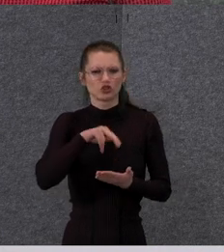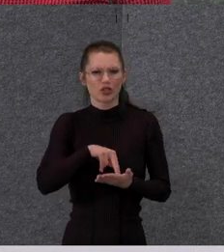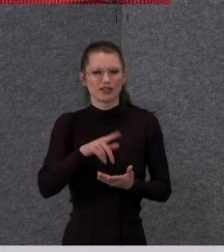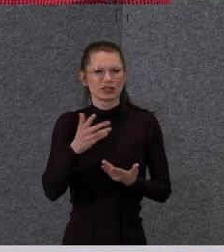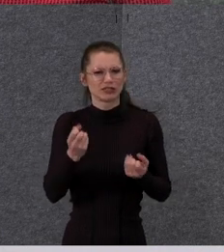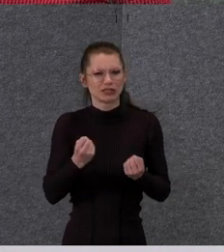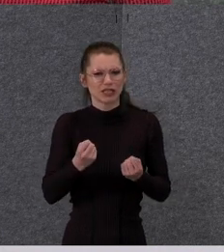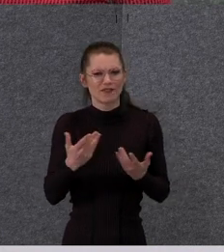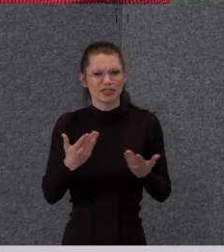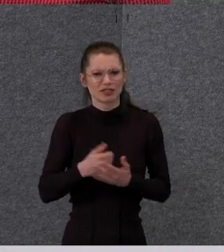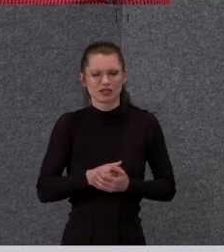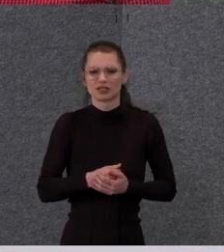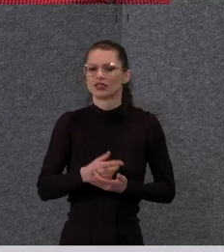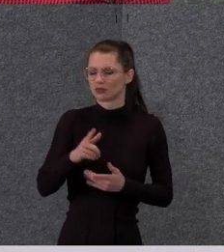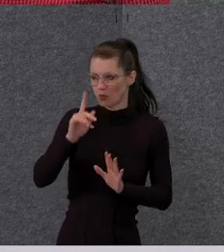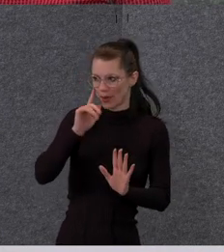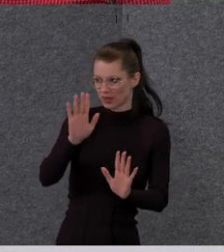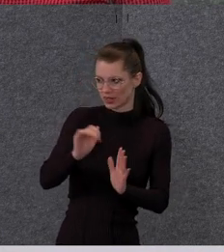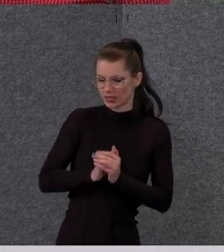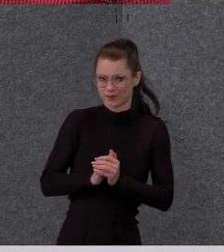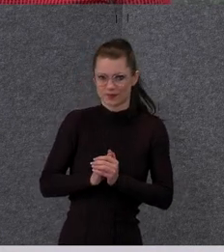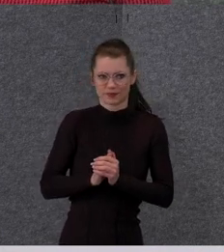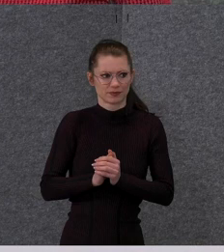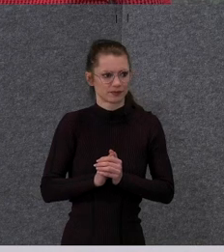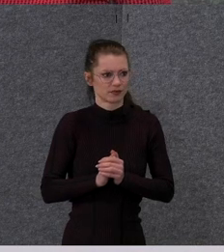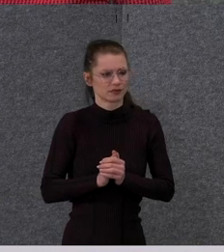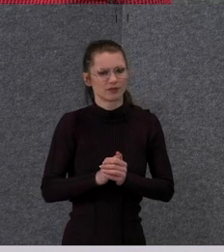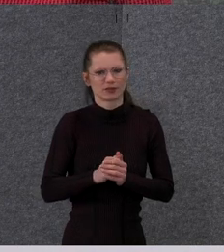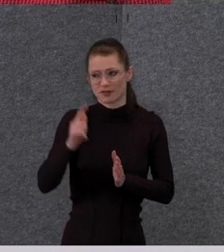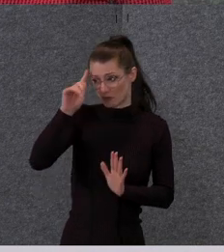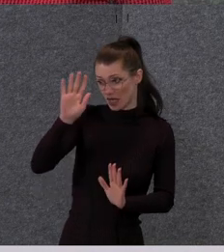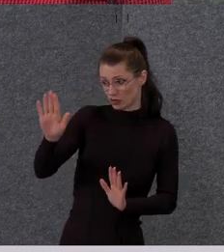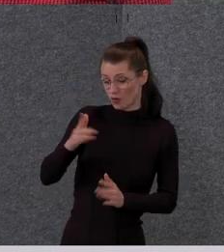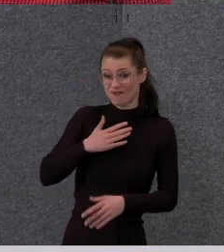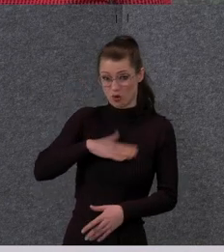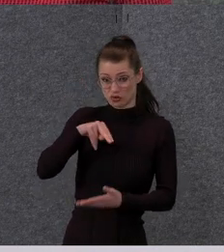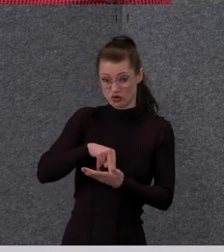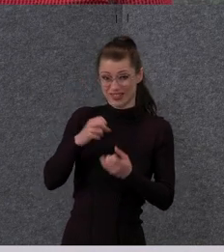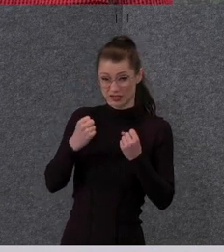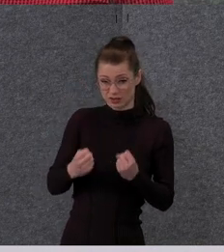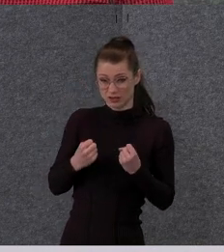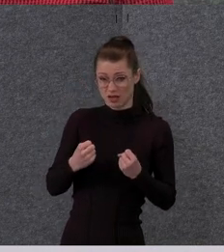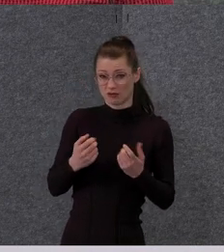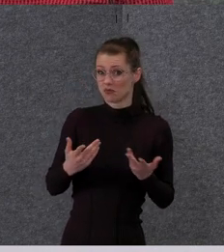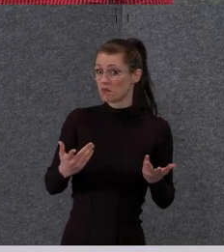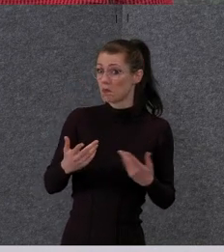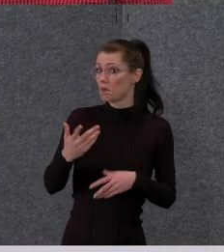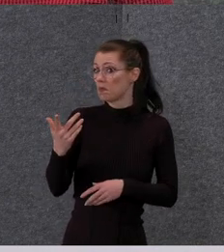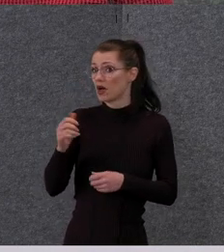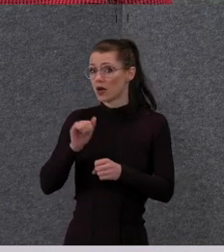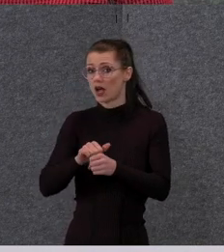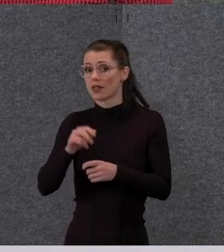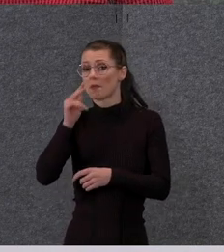Es geht noch weiter. Es gab eine Verschiebung hier im Bildschirm. Was meinst du damit? Wir wollen unseren Wohlstand sichern. Kann das eine Perspektive